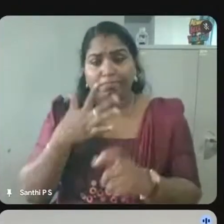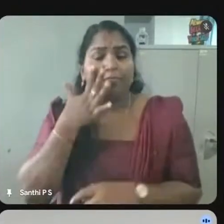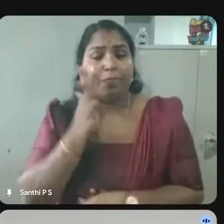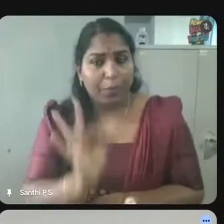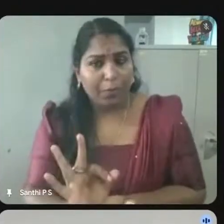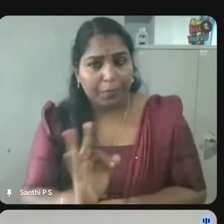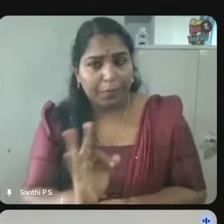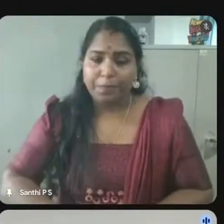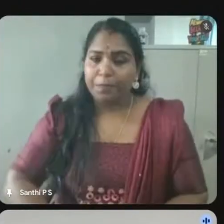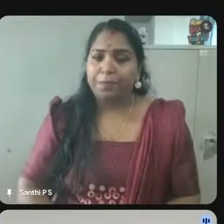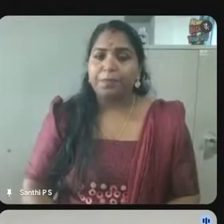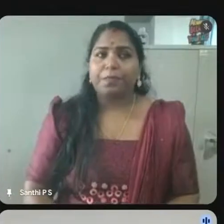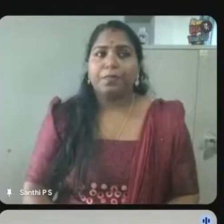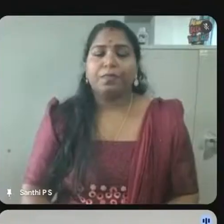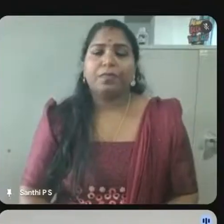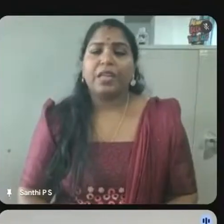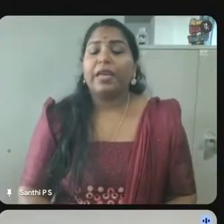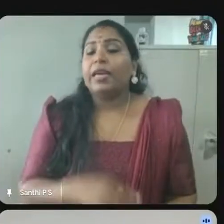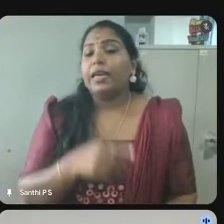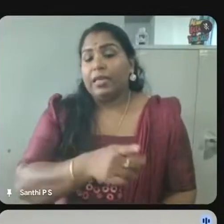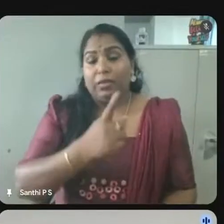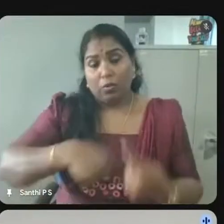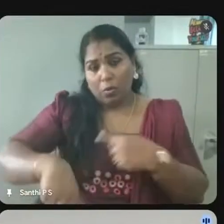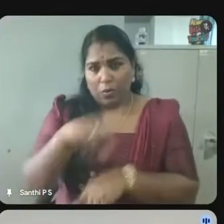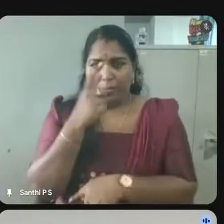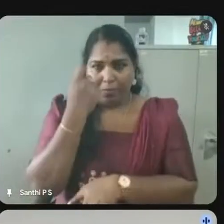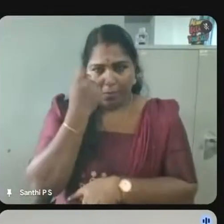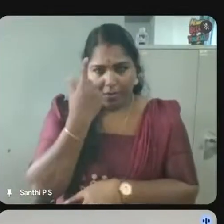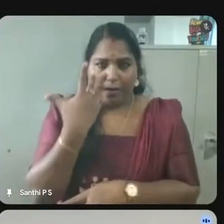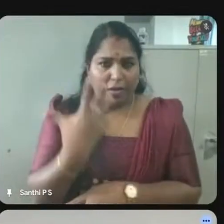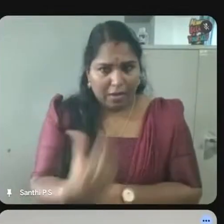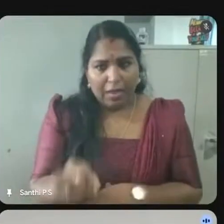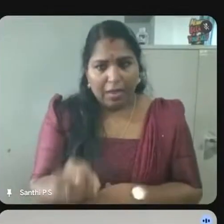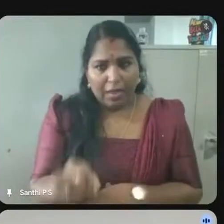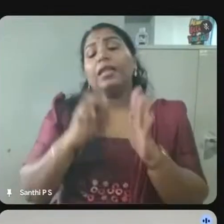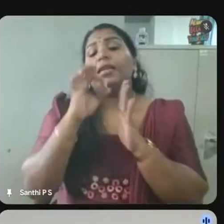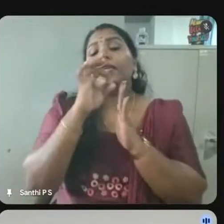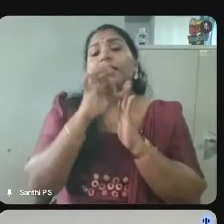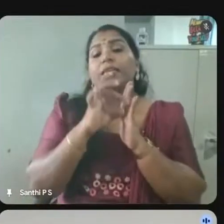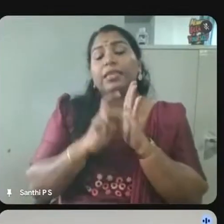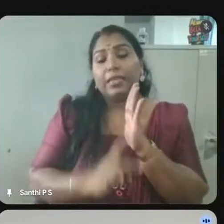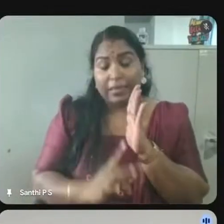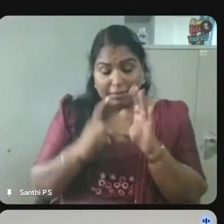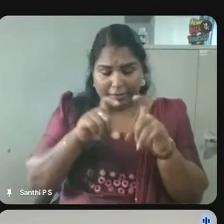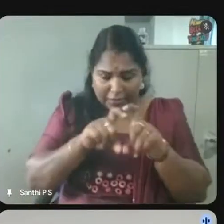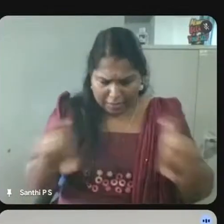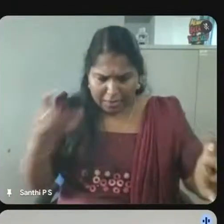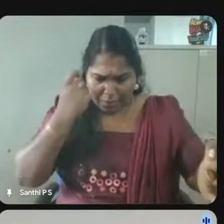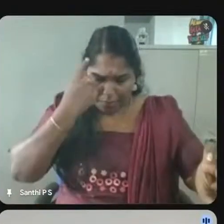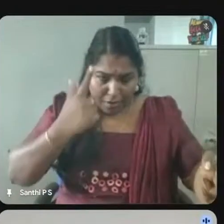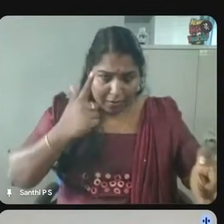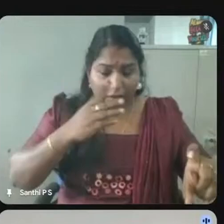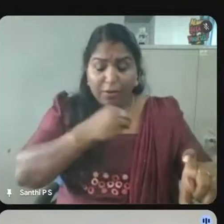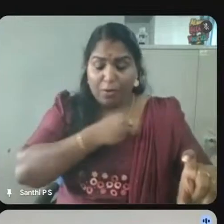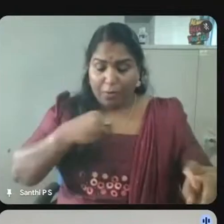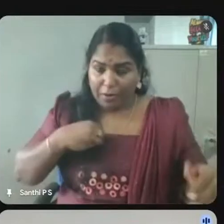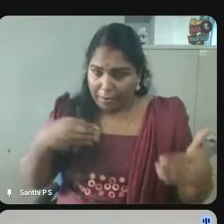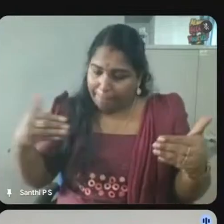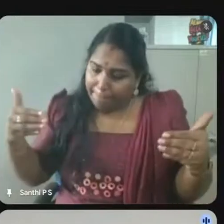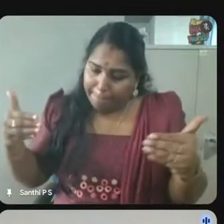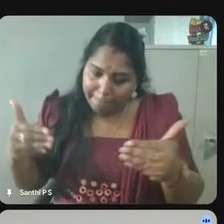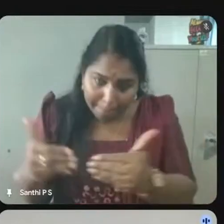ചികിത്സ വേണ്ടി വരുന്നത്. സോ ഇത് നമ്മൾ മനസ്സിലാക്കി, ഇതിന്റെ ഡീറ്റെയിൽ ആയിട്ട് നമ്മൾ അത് ചികിത്സിക്കാമെങ്കിൽ, നമ്മൾ